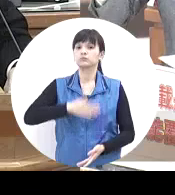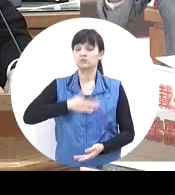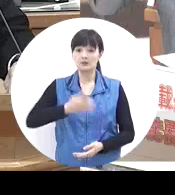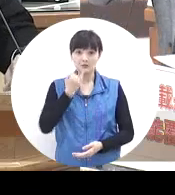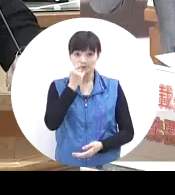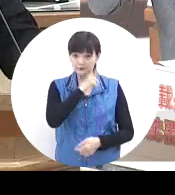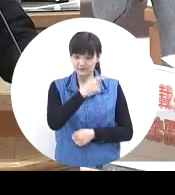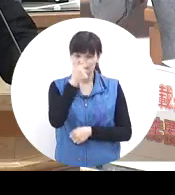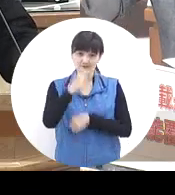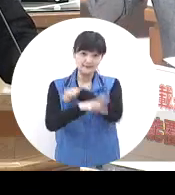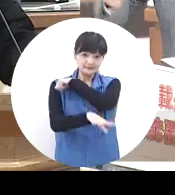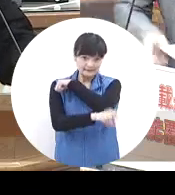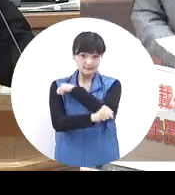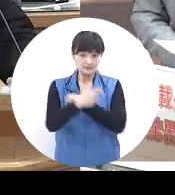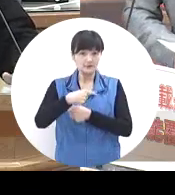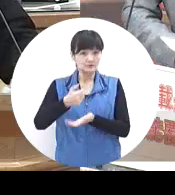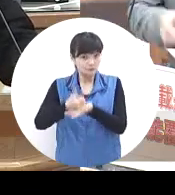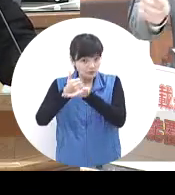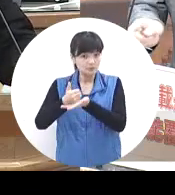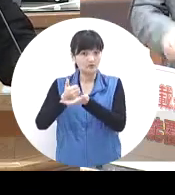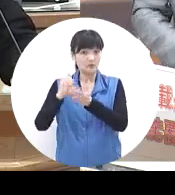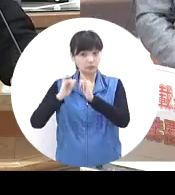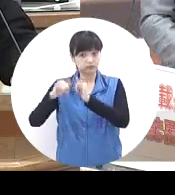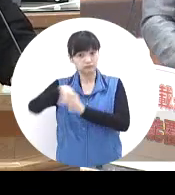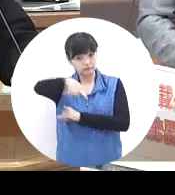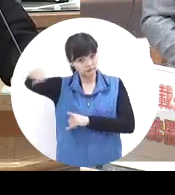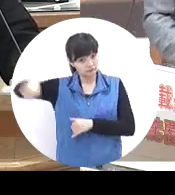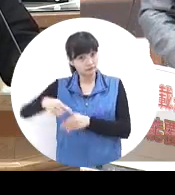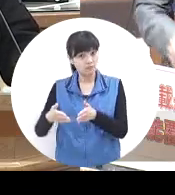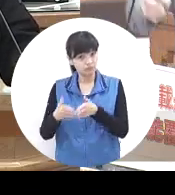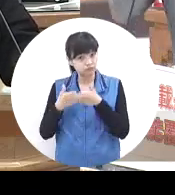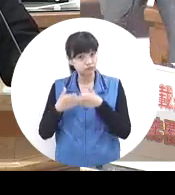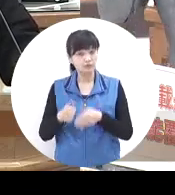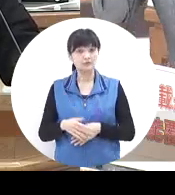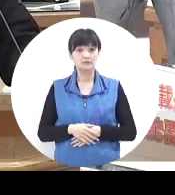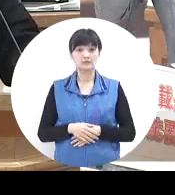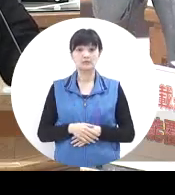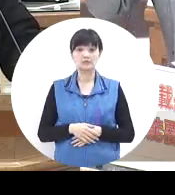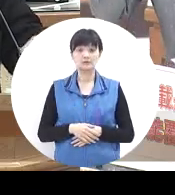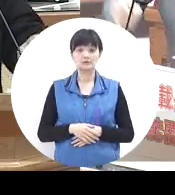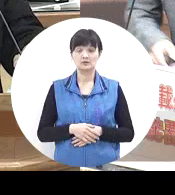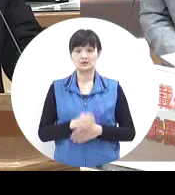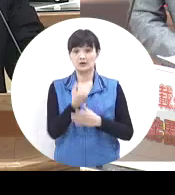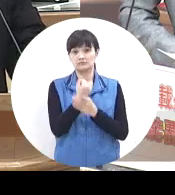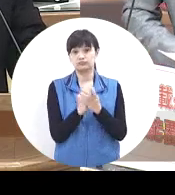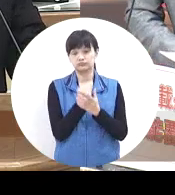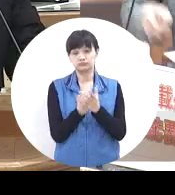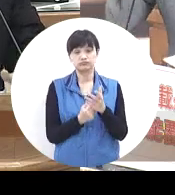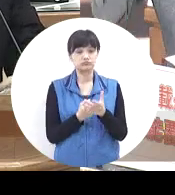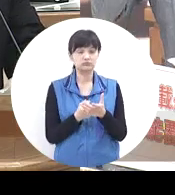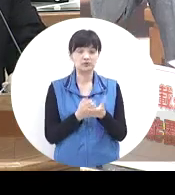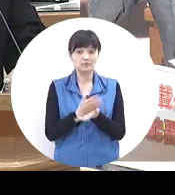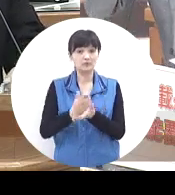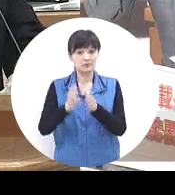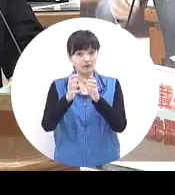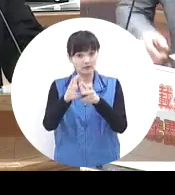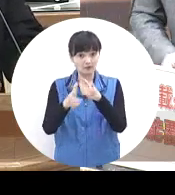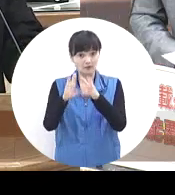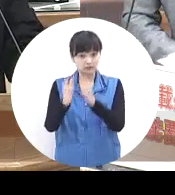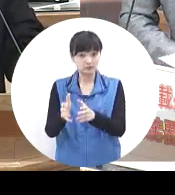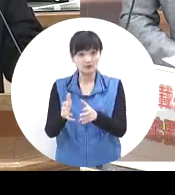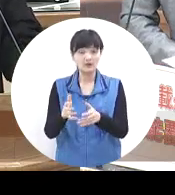基本的尊重民意，我不要再像我这边所写的啊。水肥不沟通， 好， 民意如粪